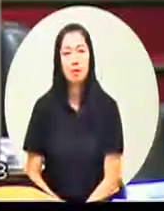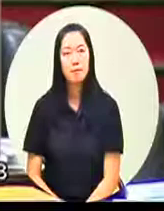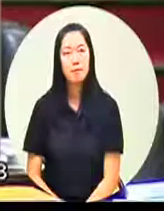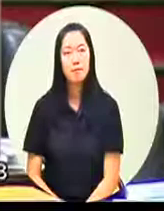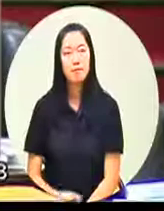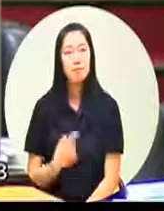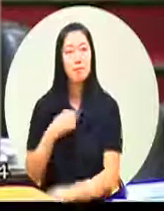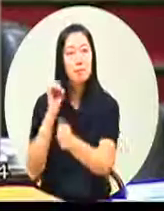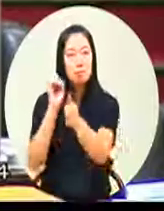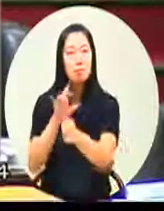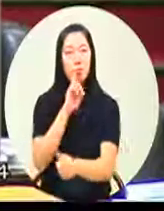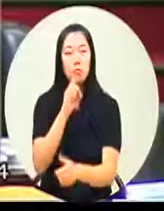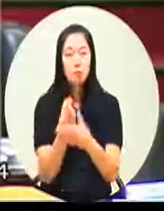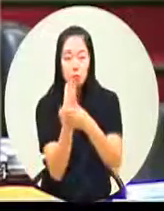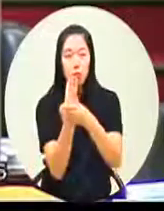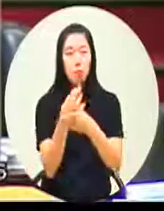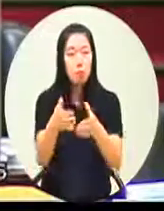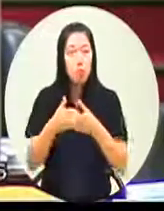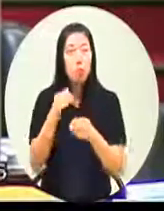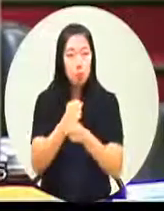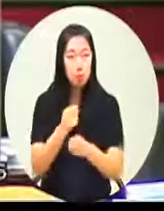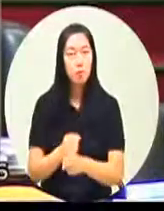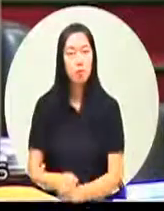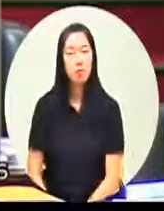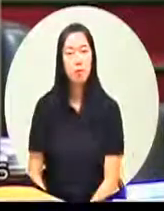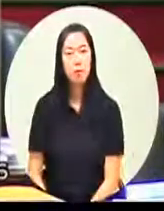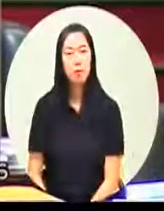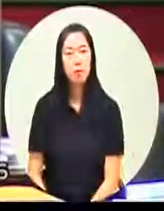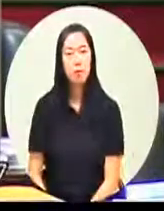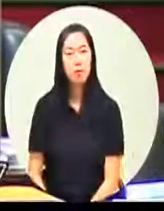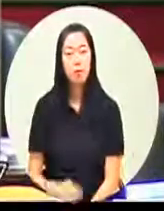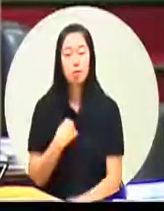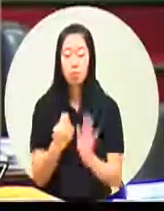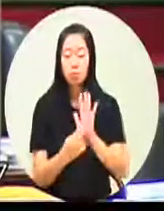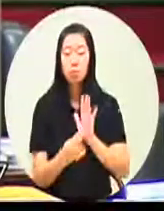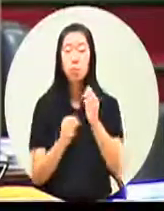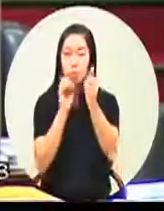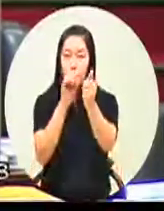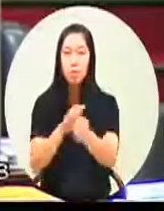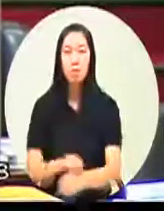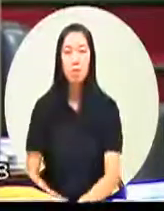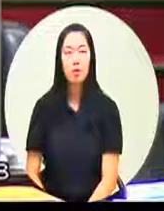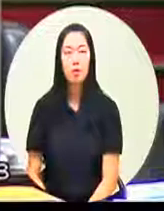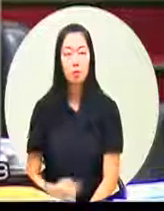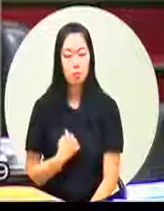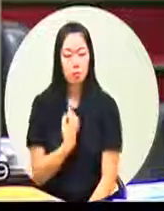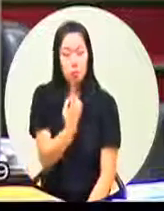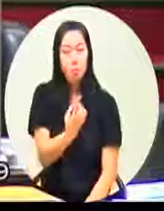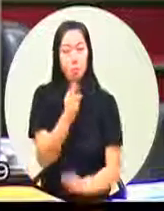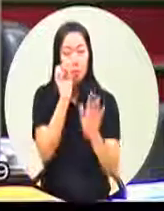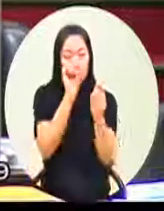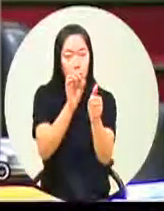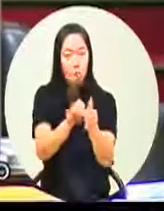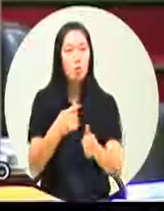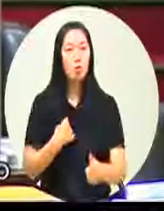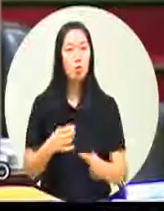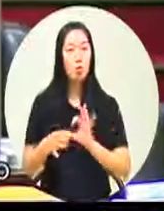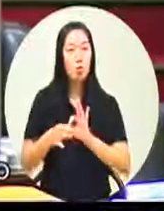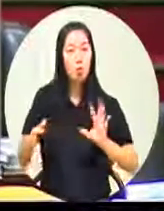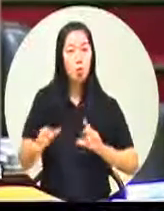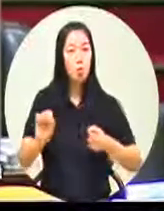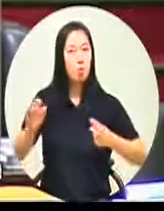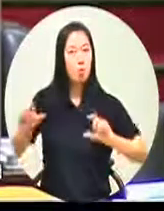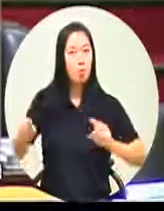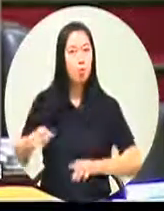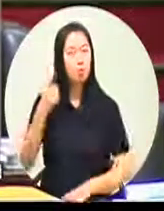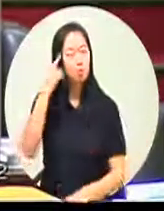好那个宝来赏梅步道要做啊你知道吗 让我说明一下 不是只有我一个人在那边我哈有强调好像跟你无关一样啊我